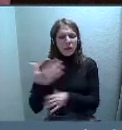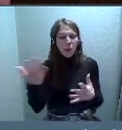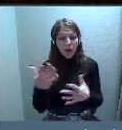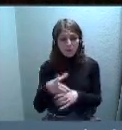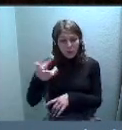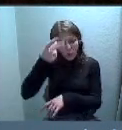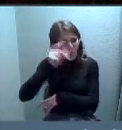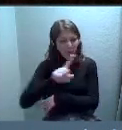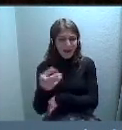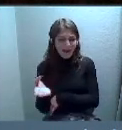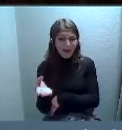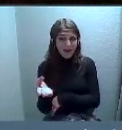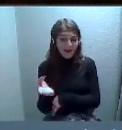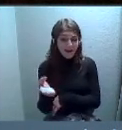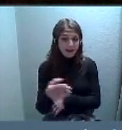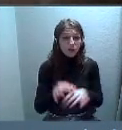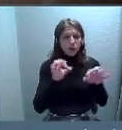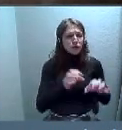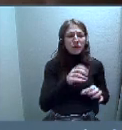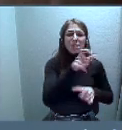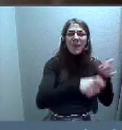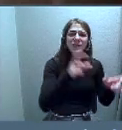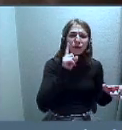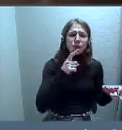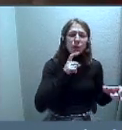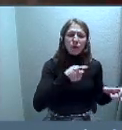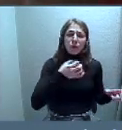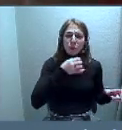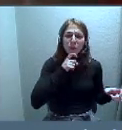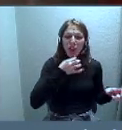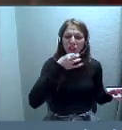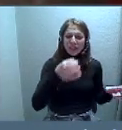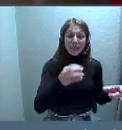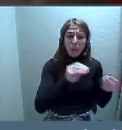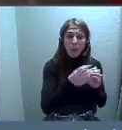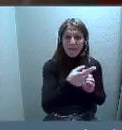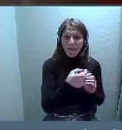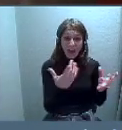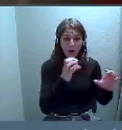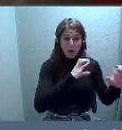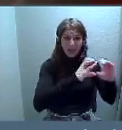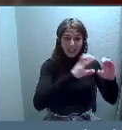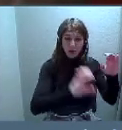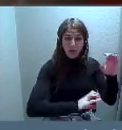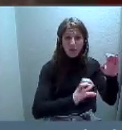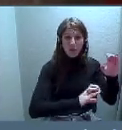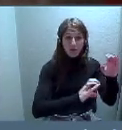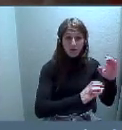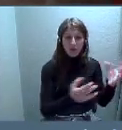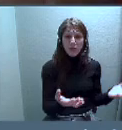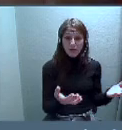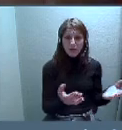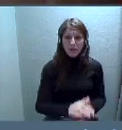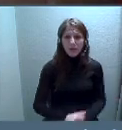l'incompréhension. Ce que je disais tout à l'heure avec les sourds, le vrai problème, il est dans la communication. C'est-à-dire que si